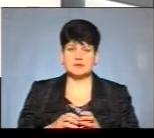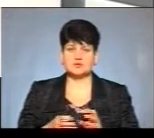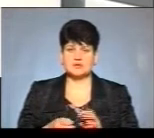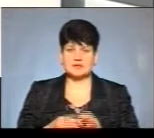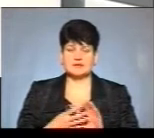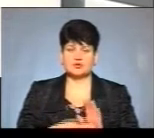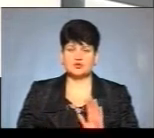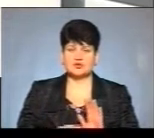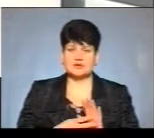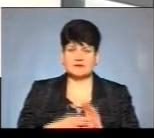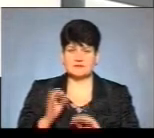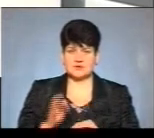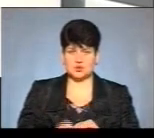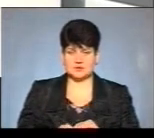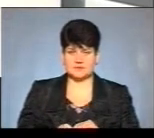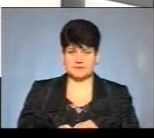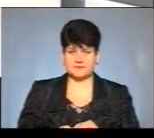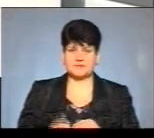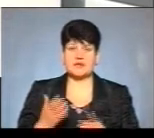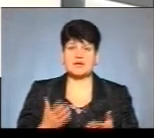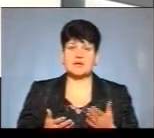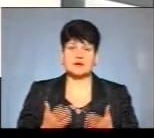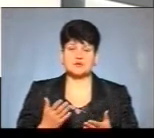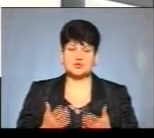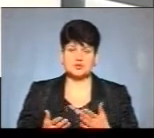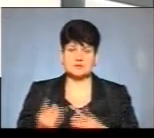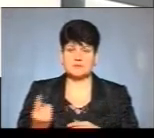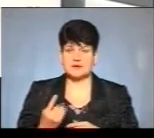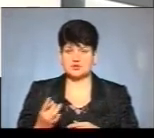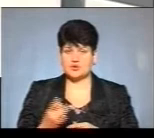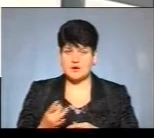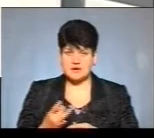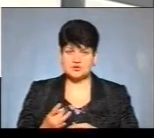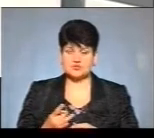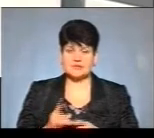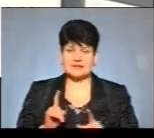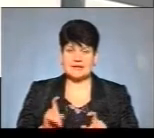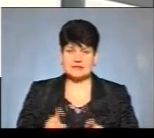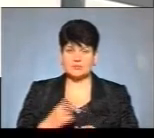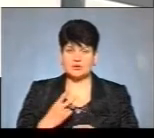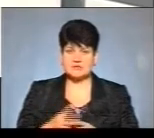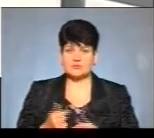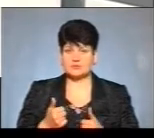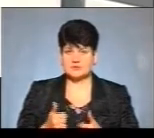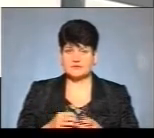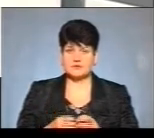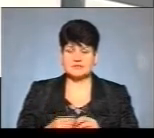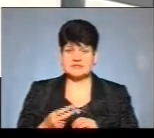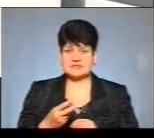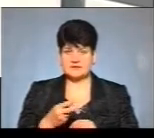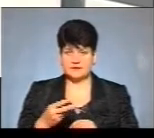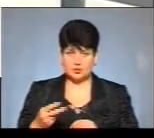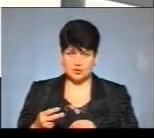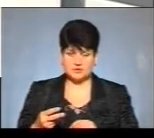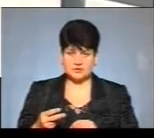на 99%. Тобто, якщо з першого разу тест показав позитивний результат, це є дві полосочки на